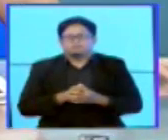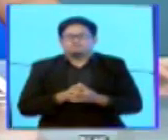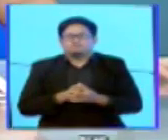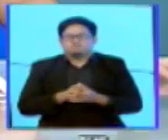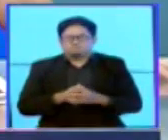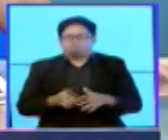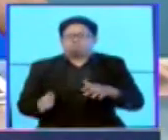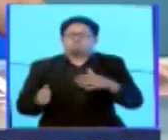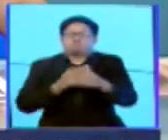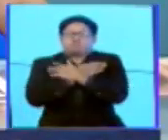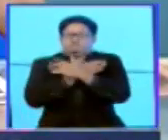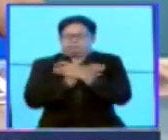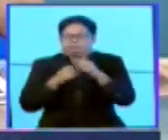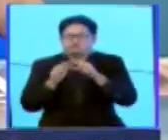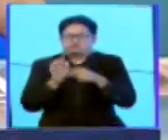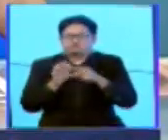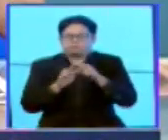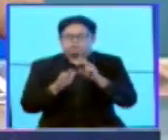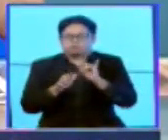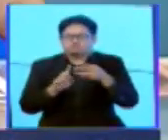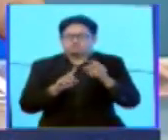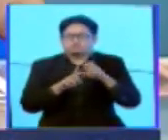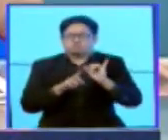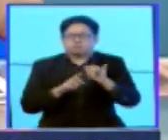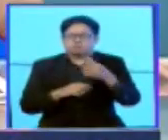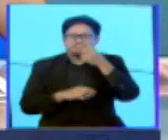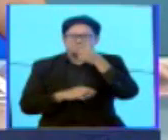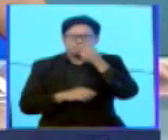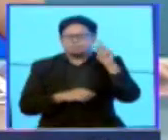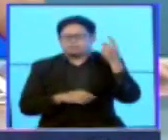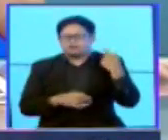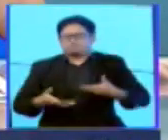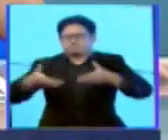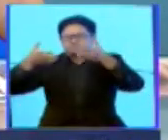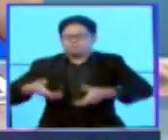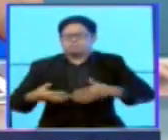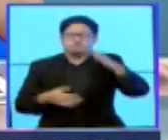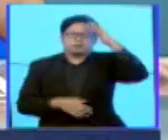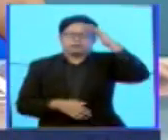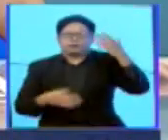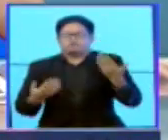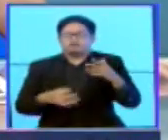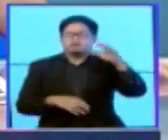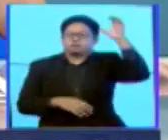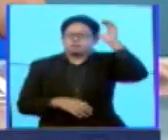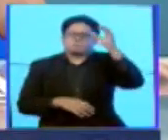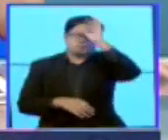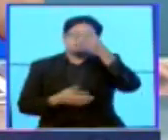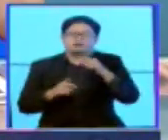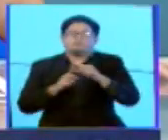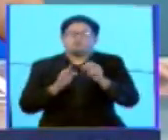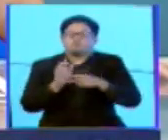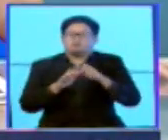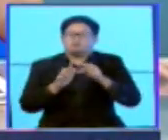Jenazah Bribtu Andri Budi Wibowo Kamis kemarin dimakamkan dengan upacara kedinasan Polri di TPU Pondok Rangon, Jakarta Timur. Hingga kini